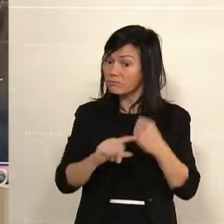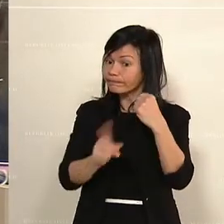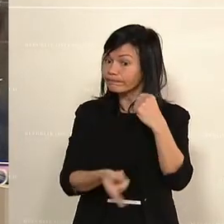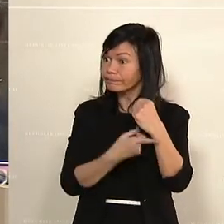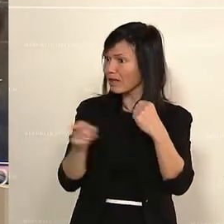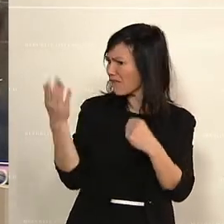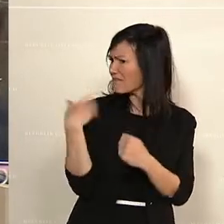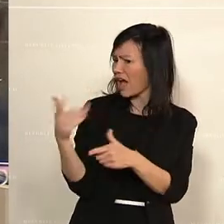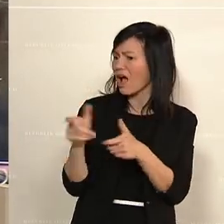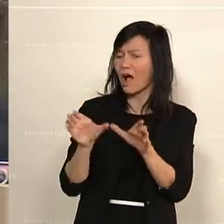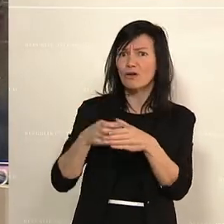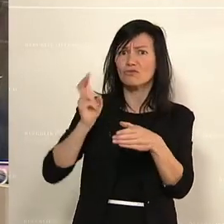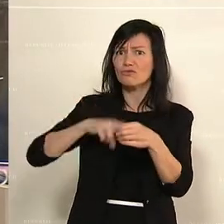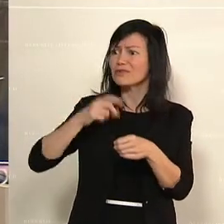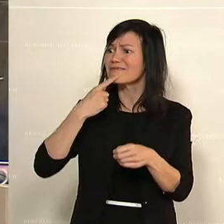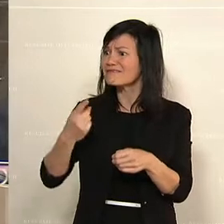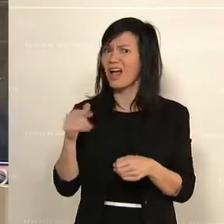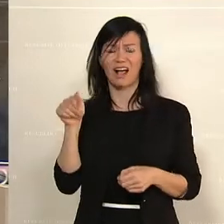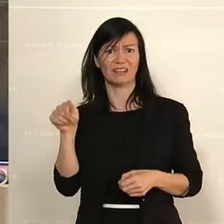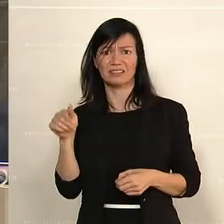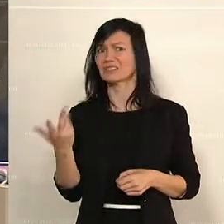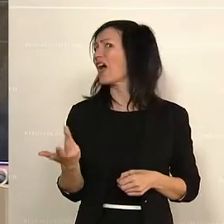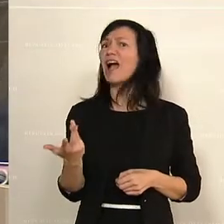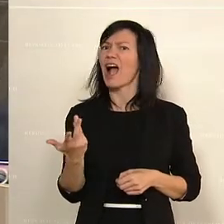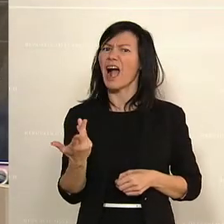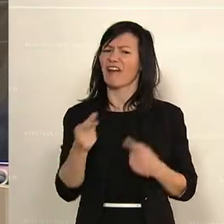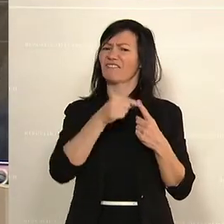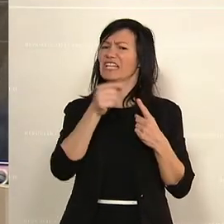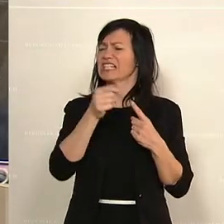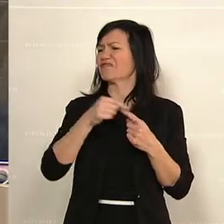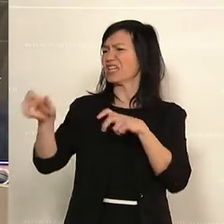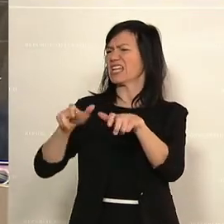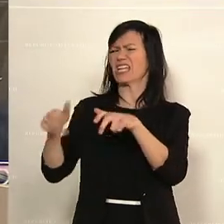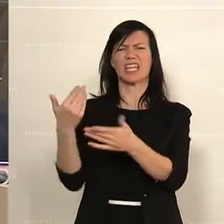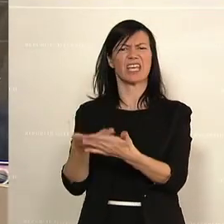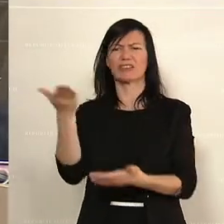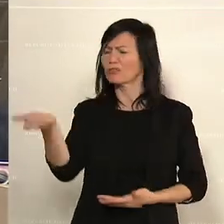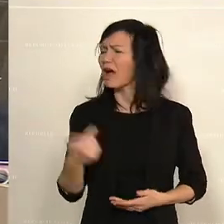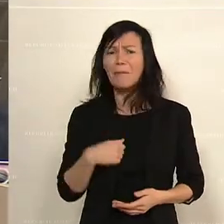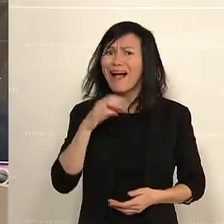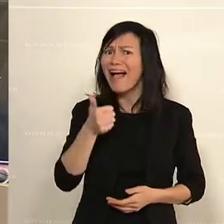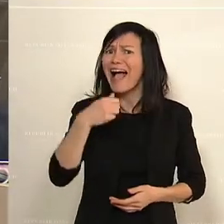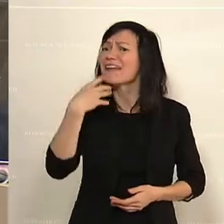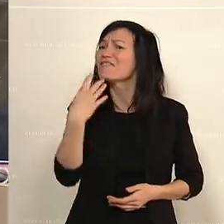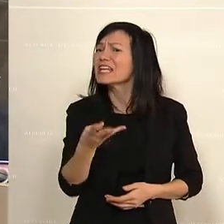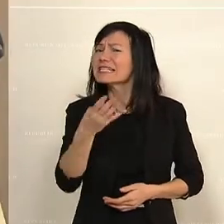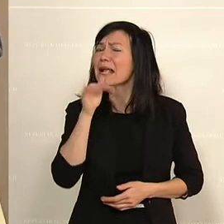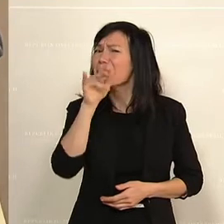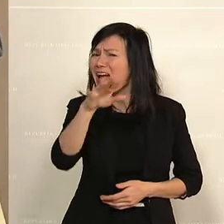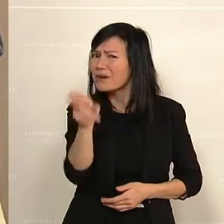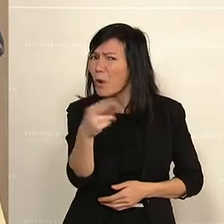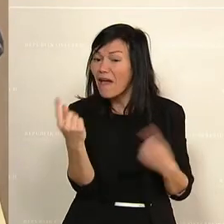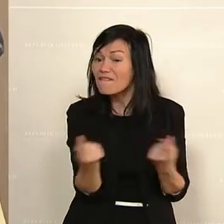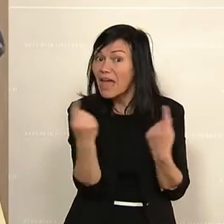Ausschuss von einem Bärgeck der Regierung gesprochen. Ich frage mich, 41 Milliarden, ein Bärgeck der Regierung, ein